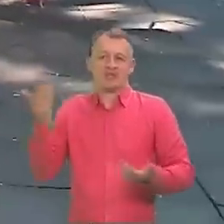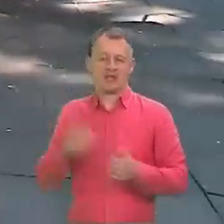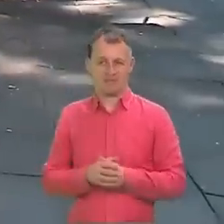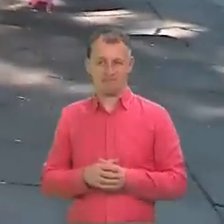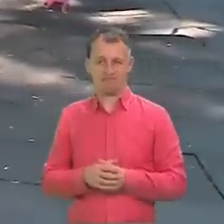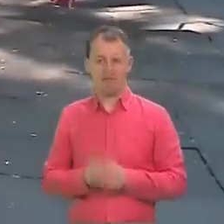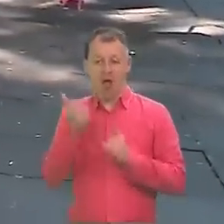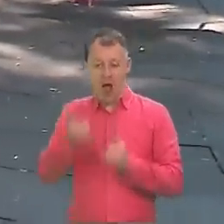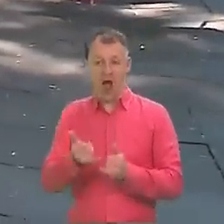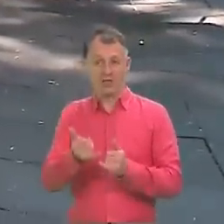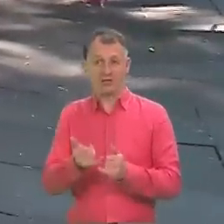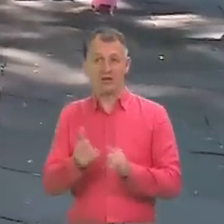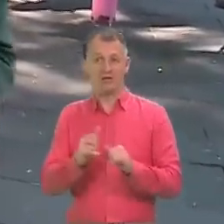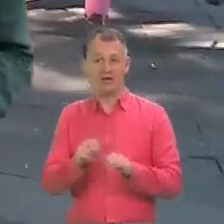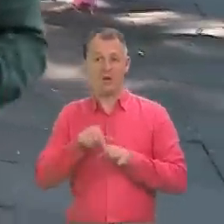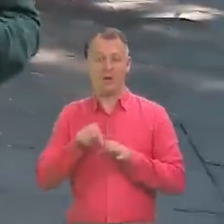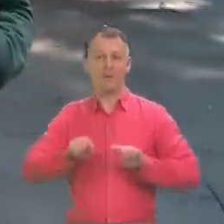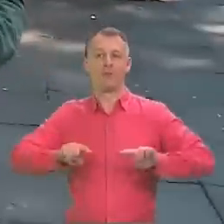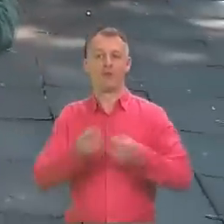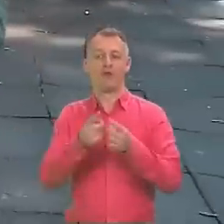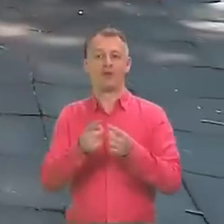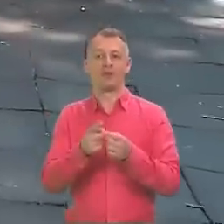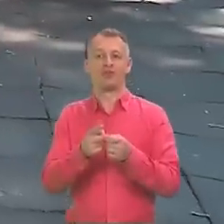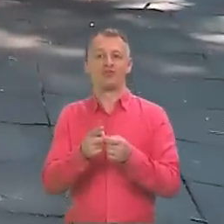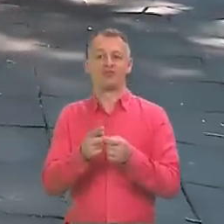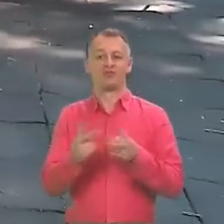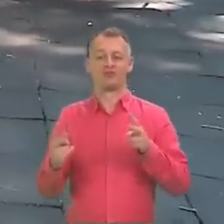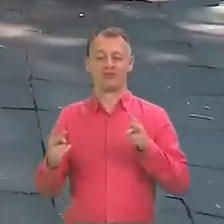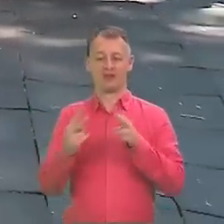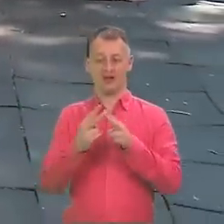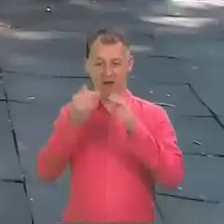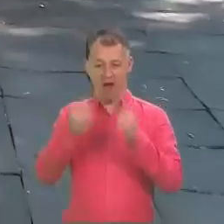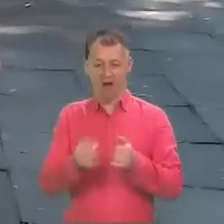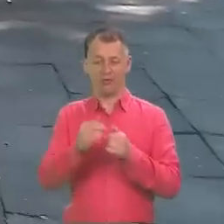de față la o situație în care